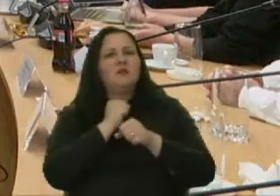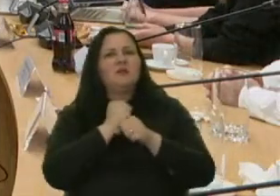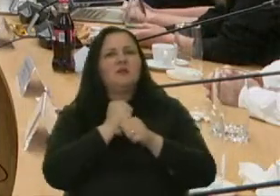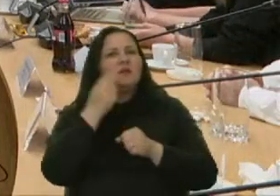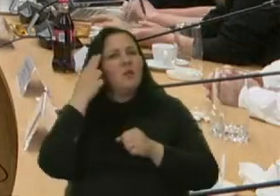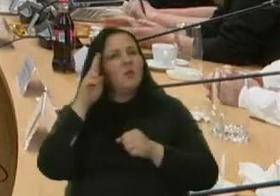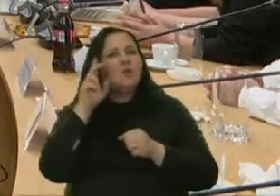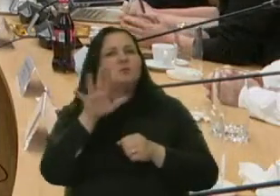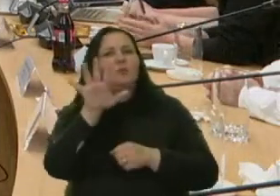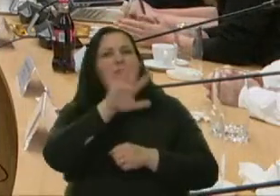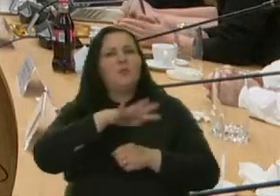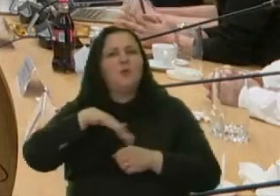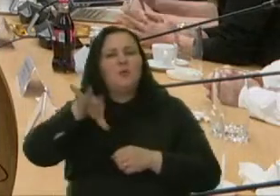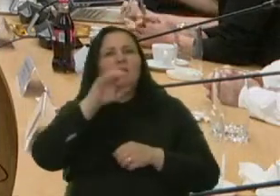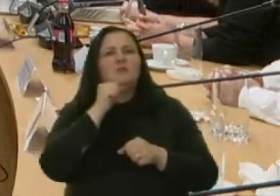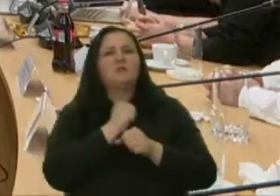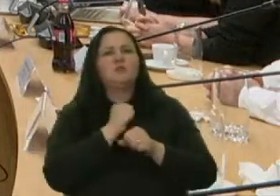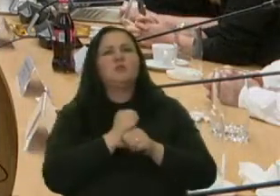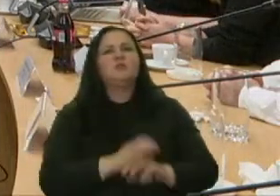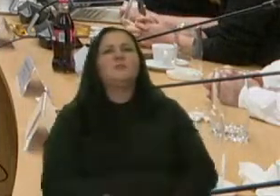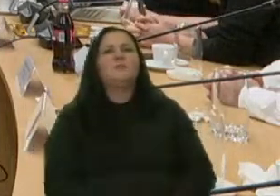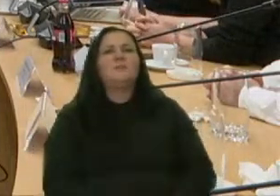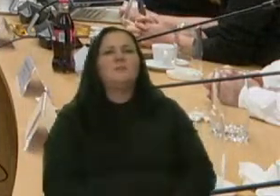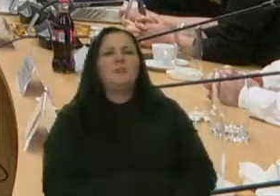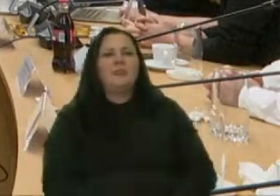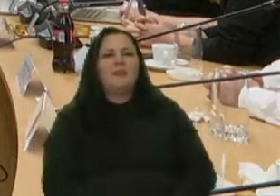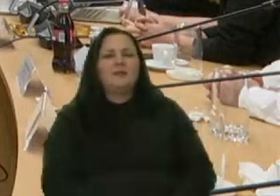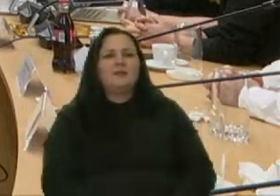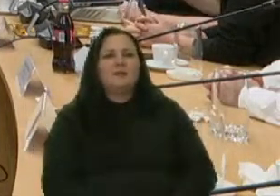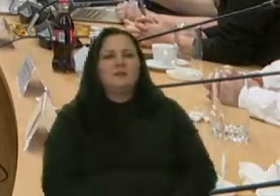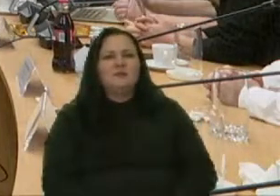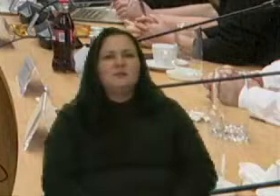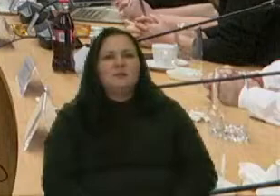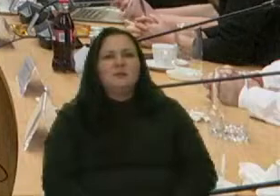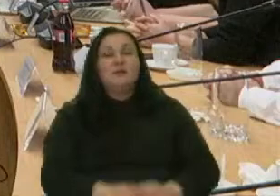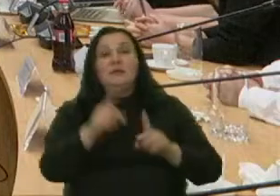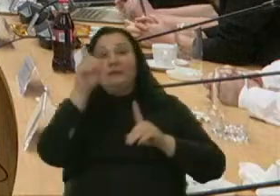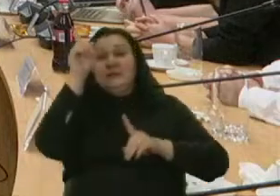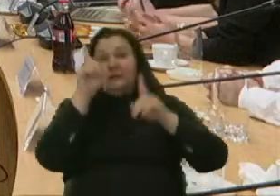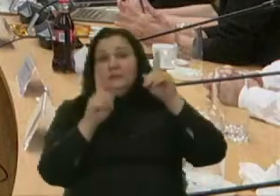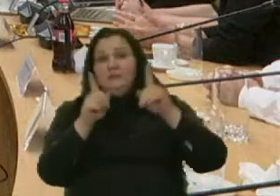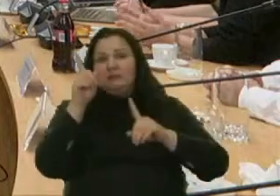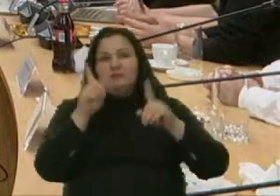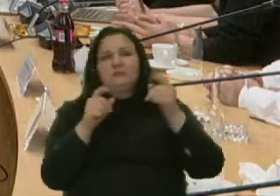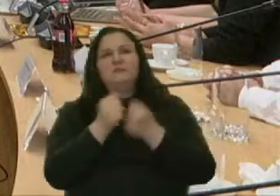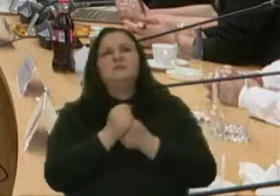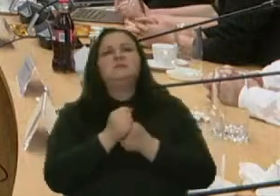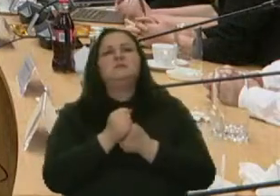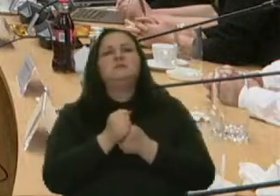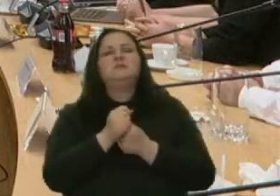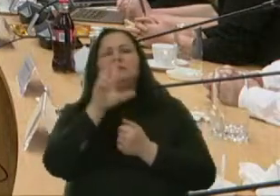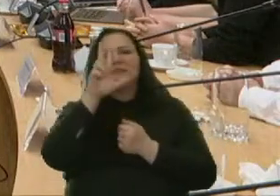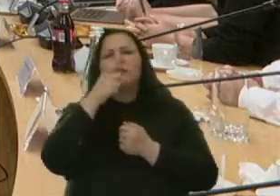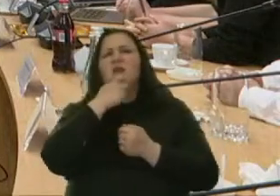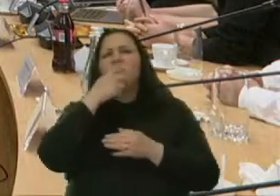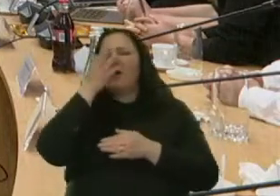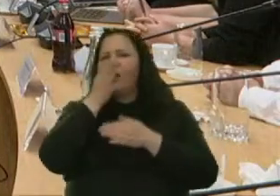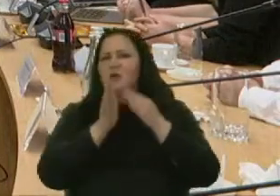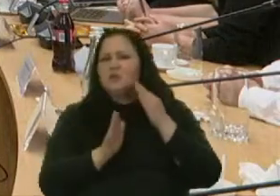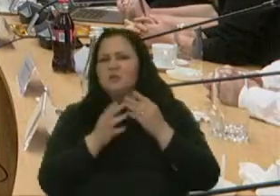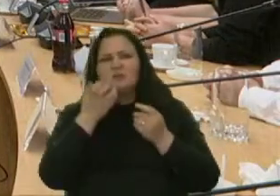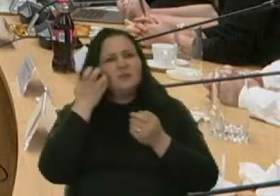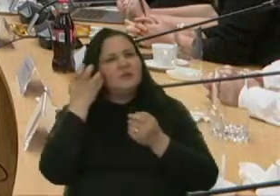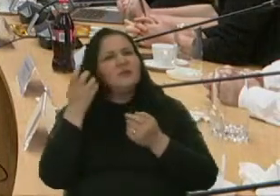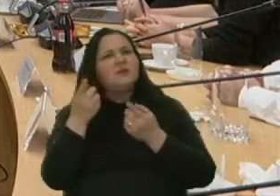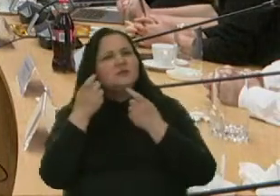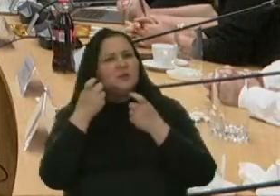mulțumesc mulțumesc mult Aș vrea să intervin și eu în momentul de față dacă în acești trei ani și jumătate de când suntem